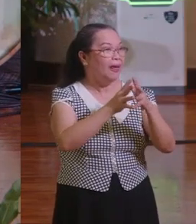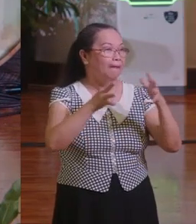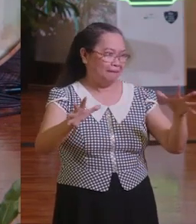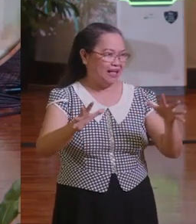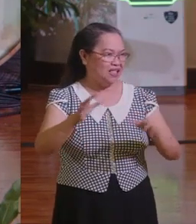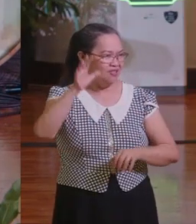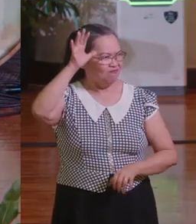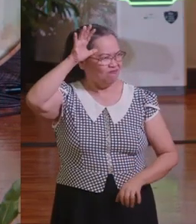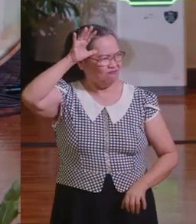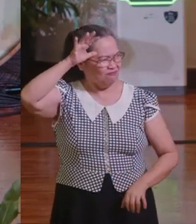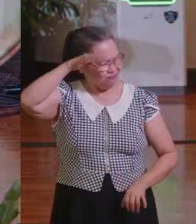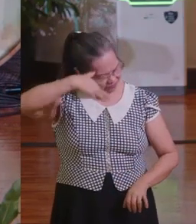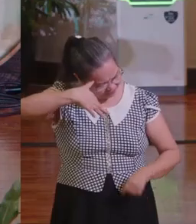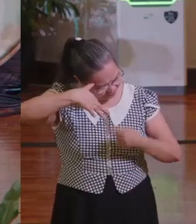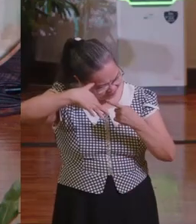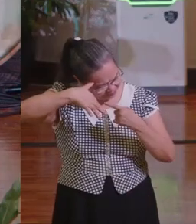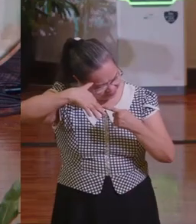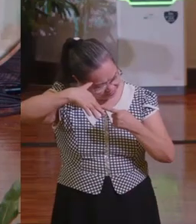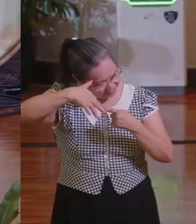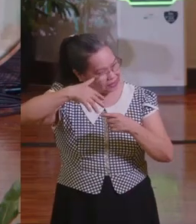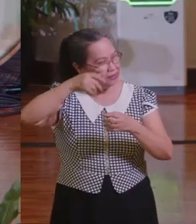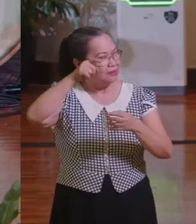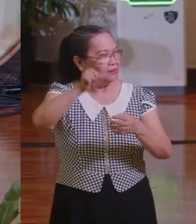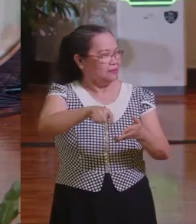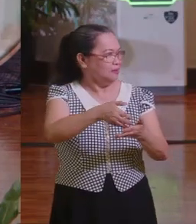yun. Kailangan siyang itiwalag.